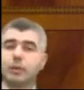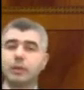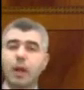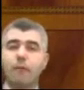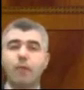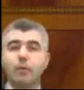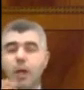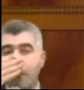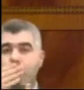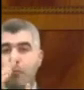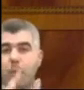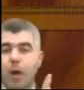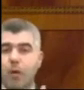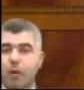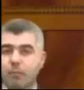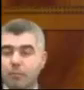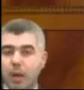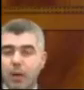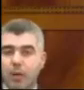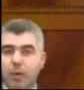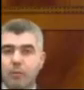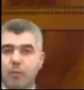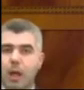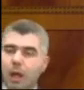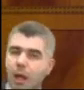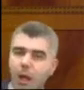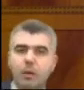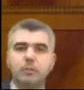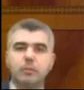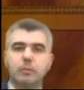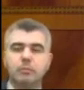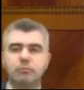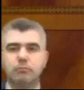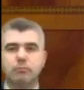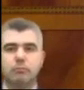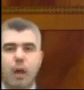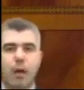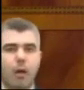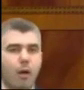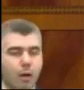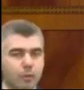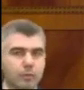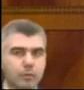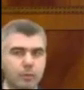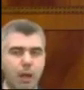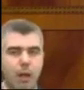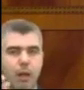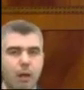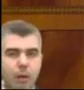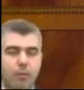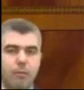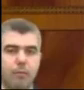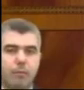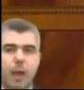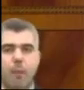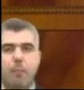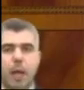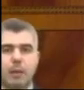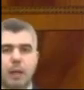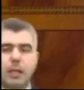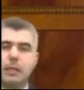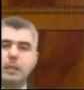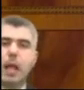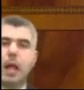يسمح بفتح صفحة جديدة من أجل التعاون الإقليمي في المتوسط